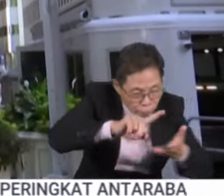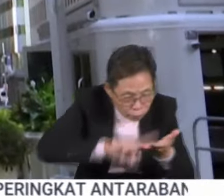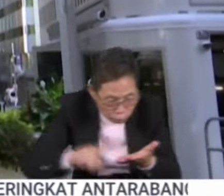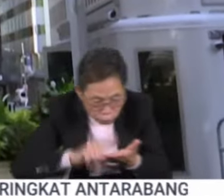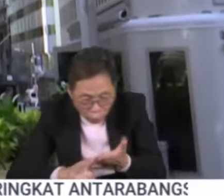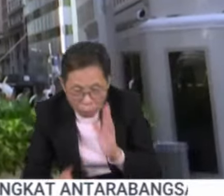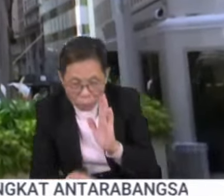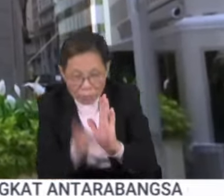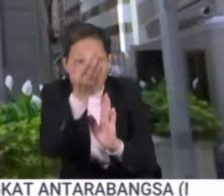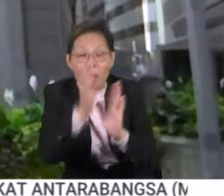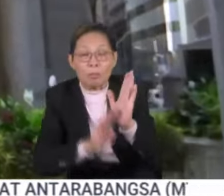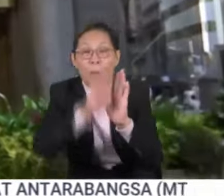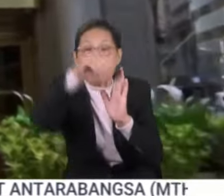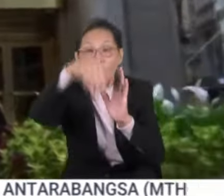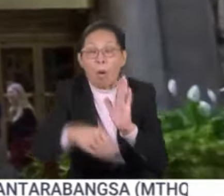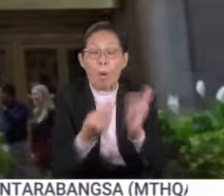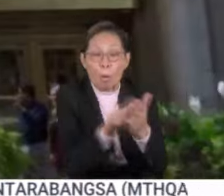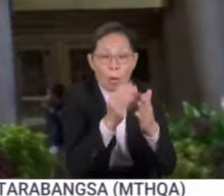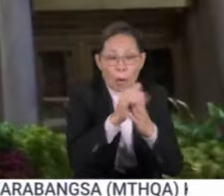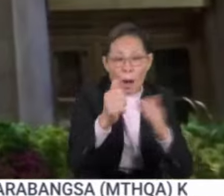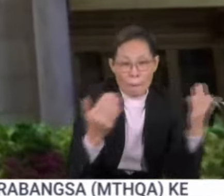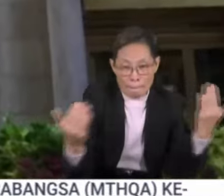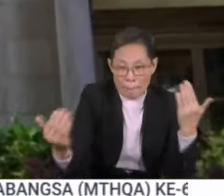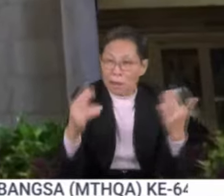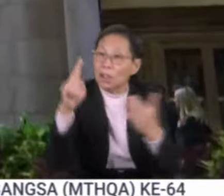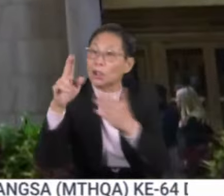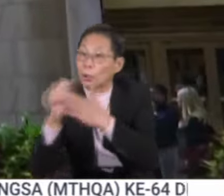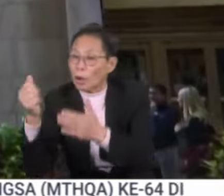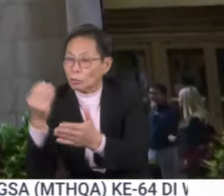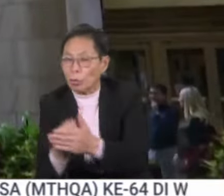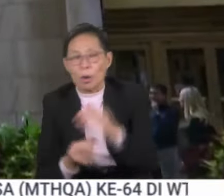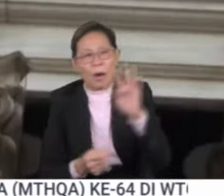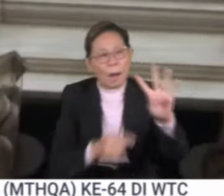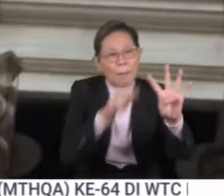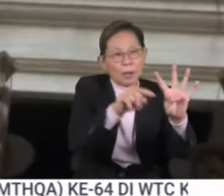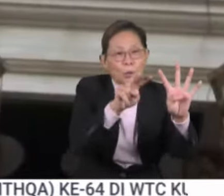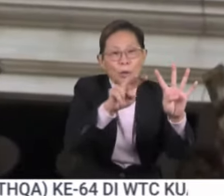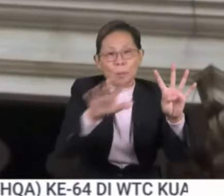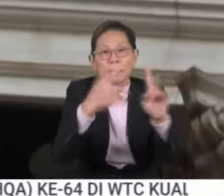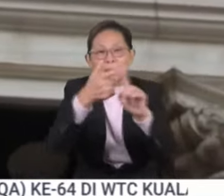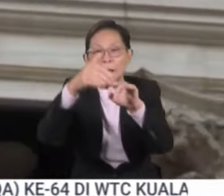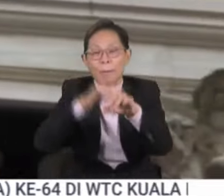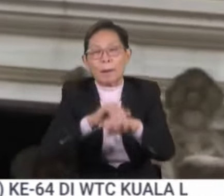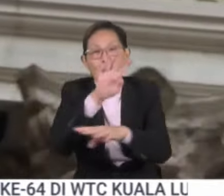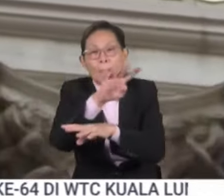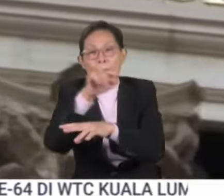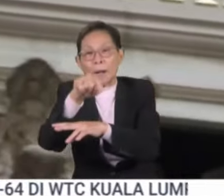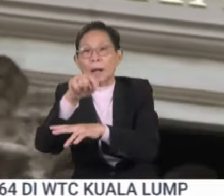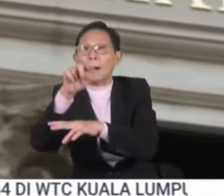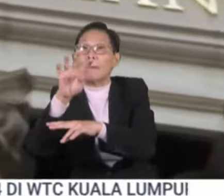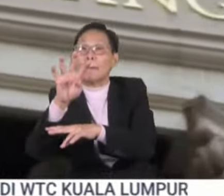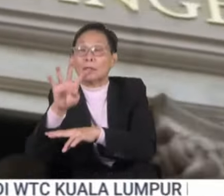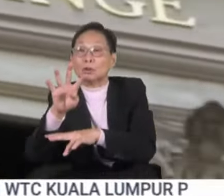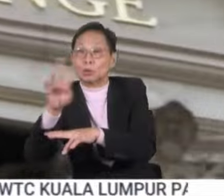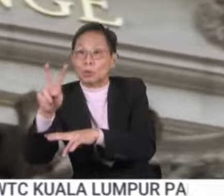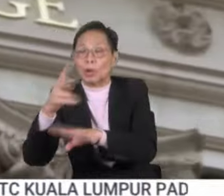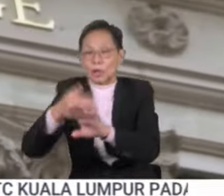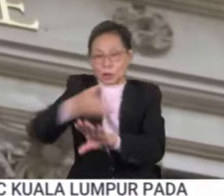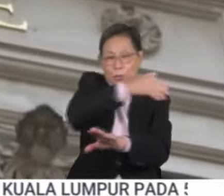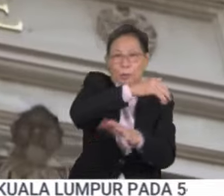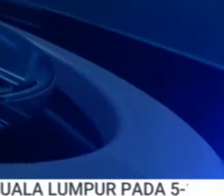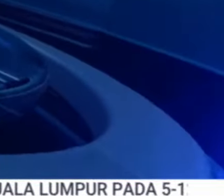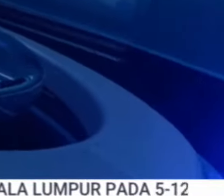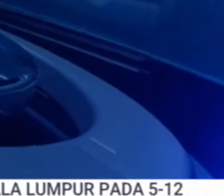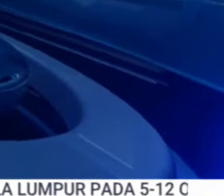naik unjuran nilai ringgit berbanding dolar Amerika Syarikat kepada 4.25 daripada 4.42 sebelum ini.